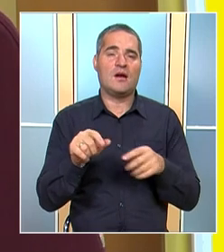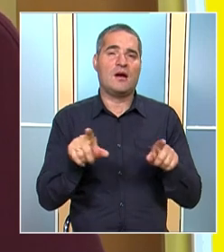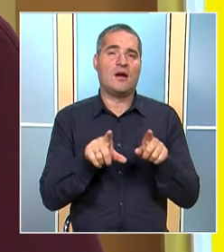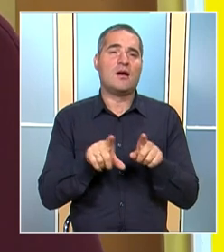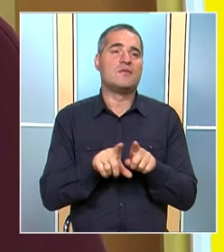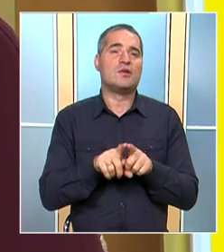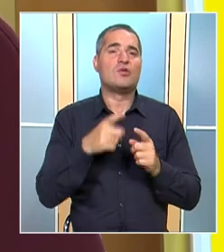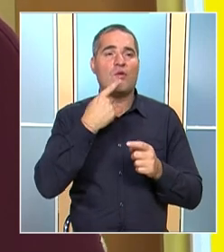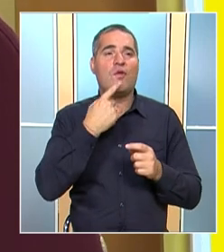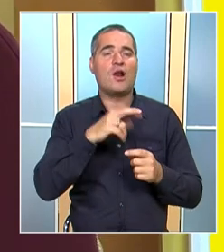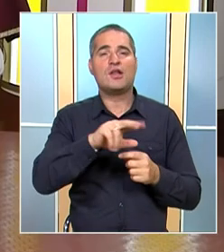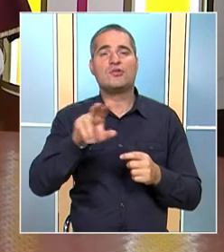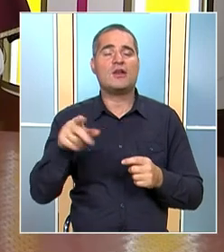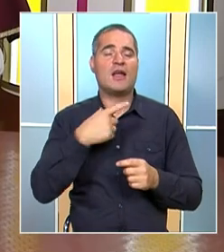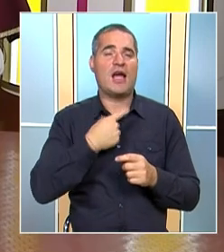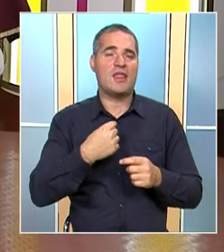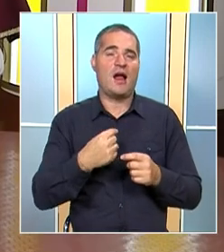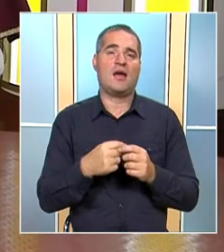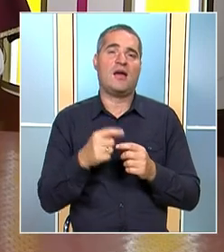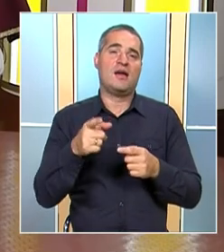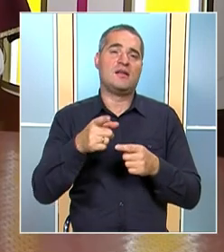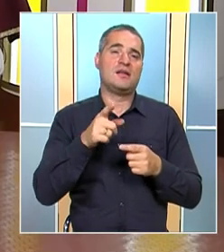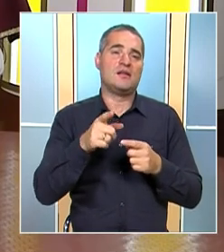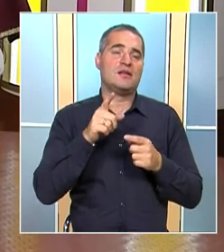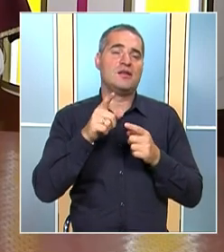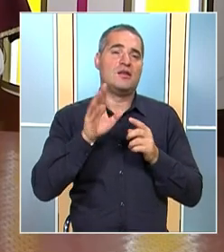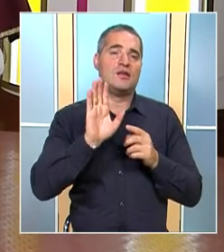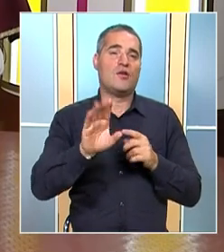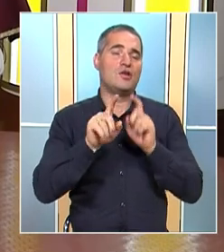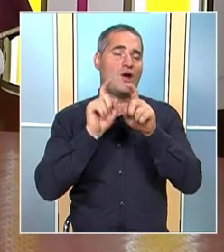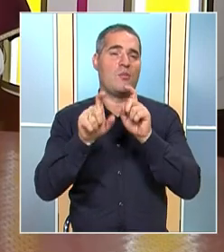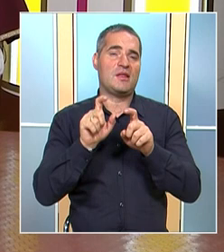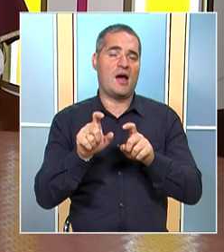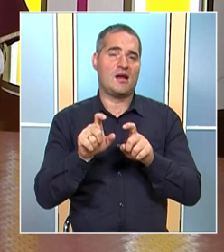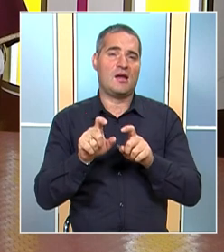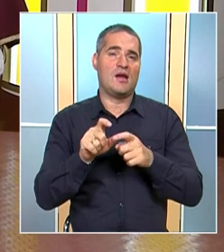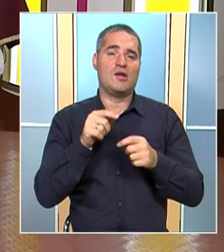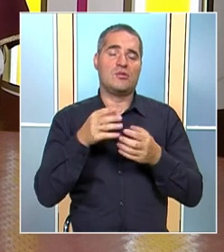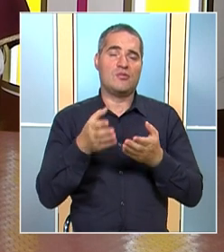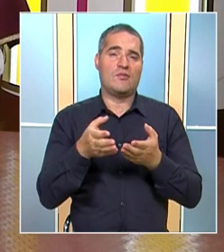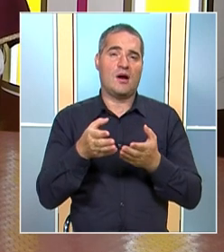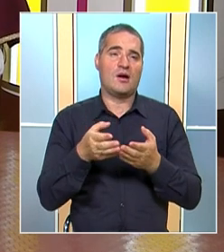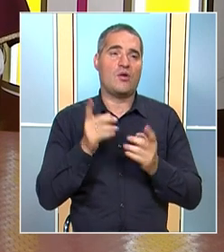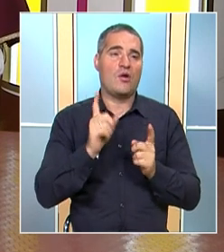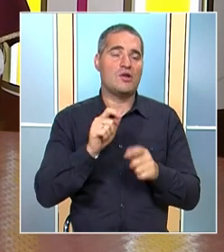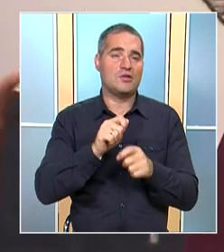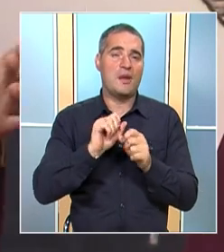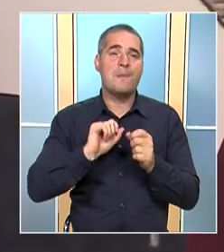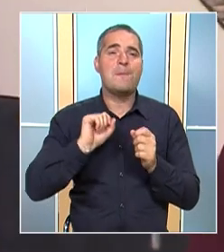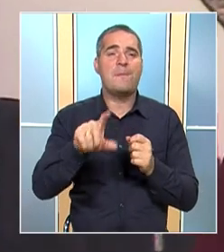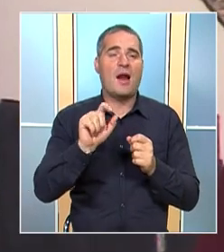Всъщност говоря за други канали. Ама ти не имам... Стига своите коментари. Това да ти. И това, което ти